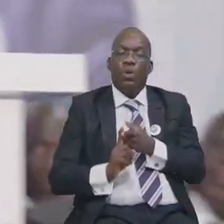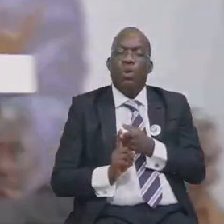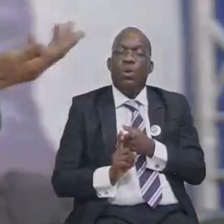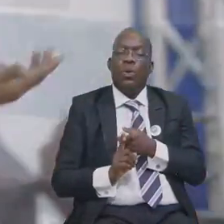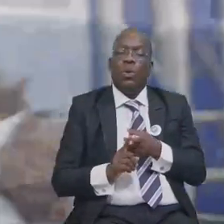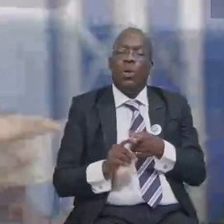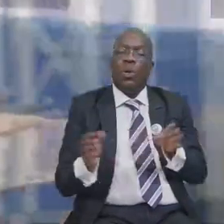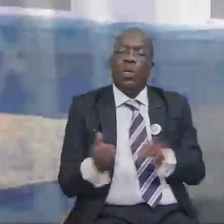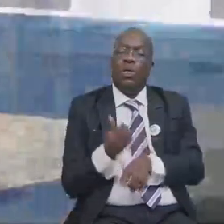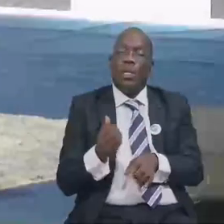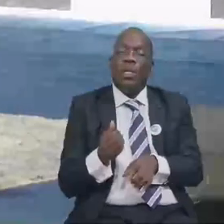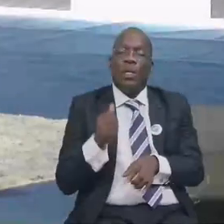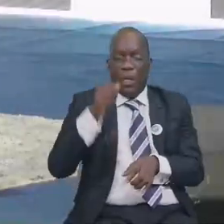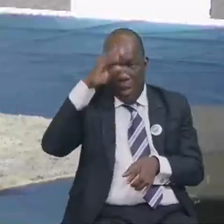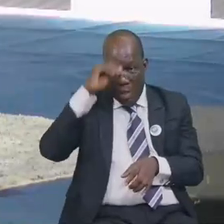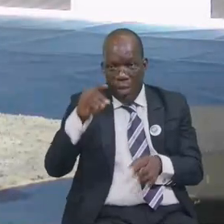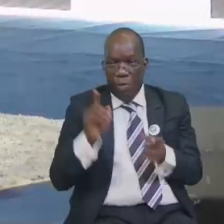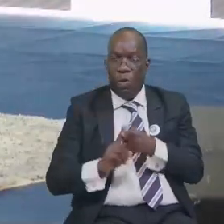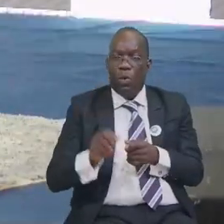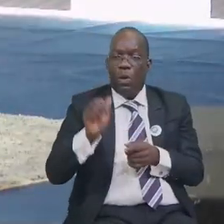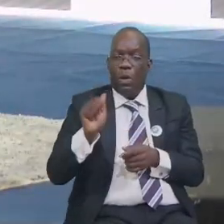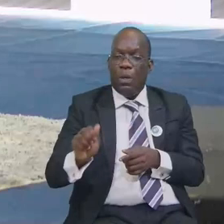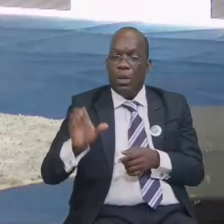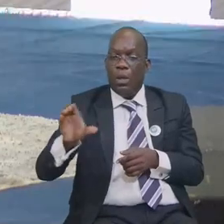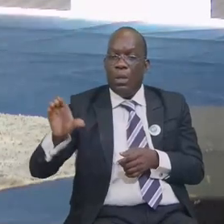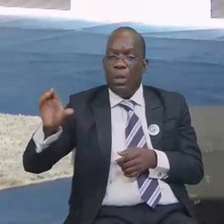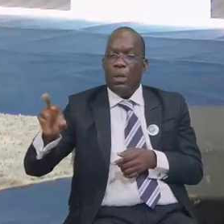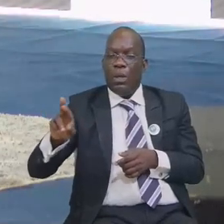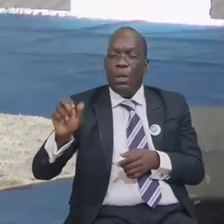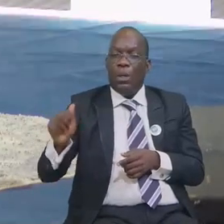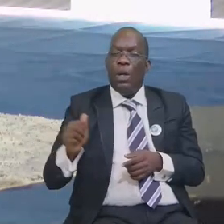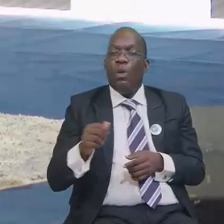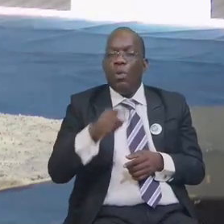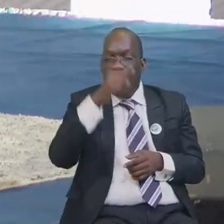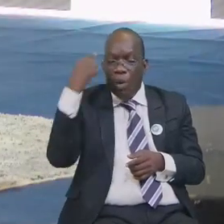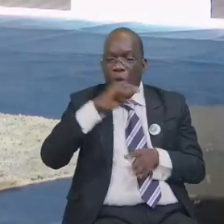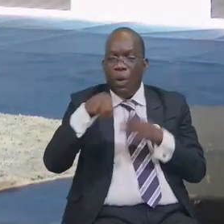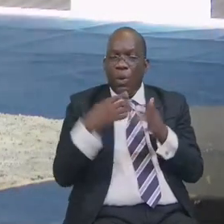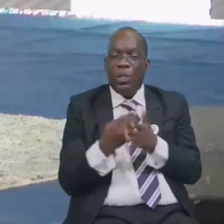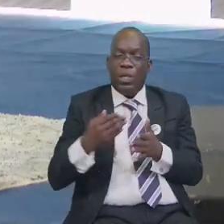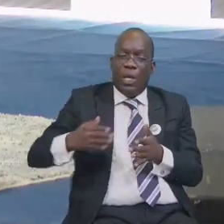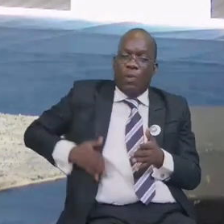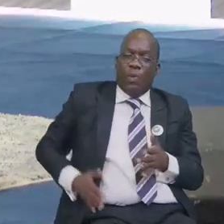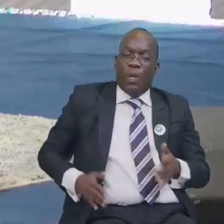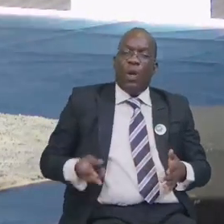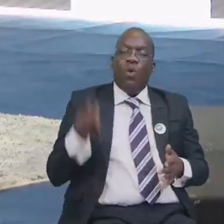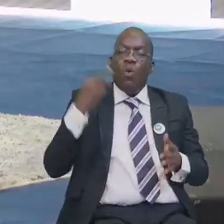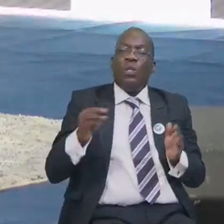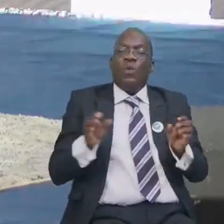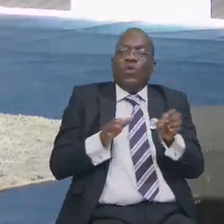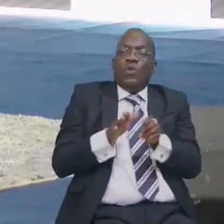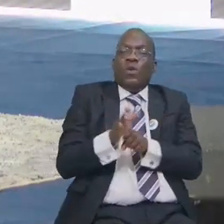ici, mais il n'y avait pas d'avion qui pouvait l'amener parce qu'il y avait des plaies partout. C'était